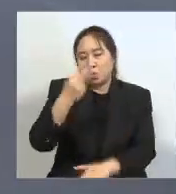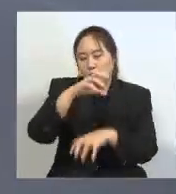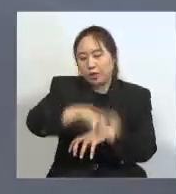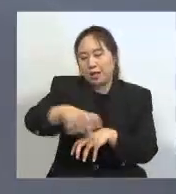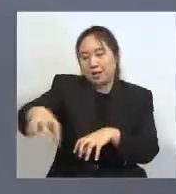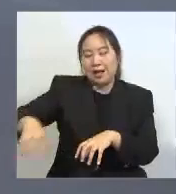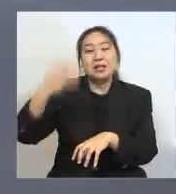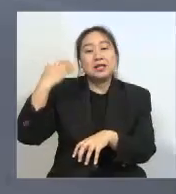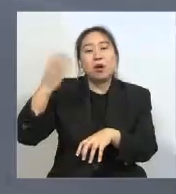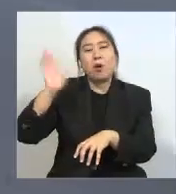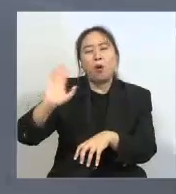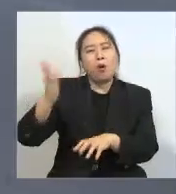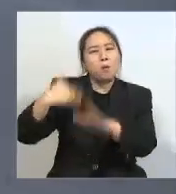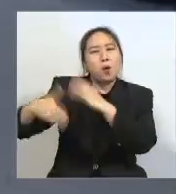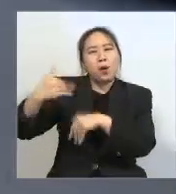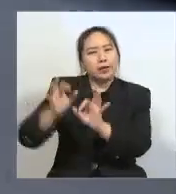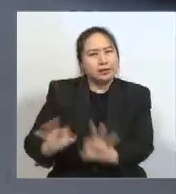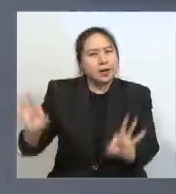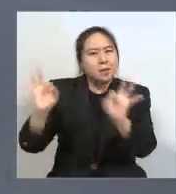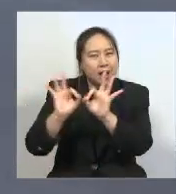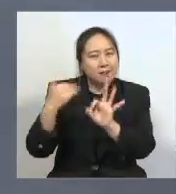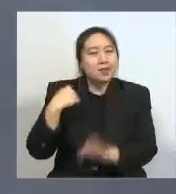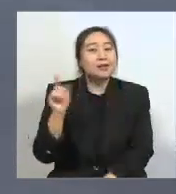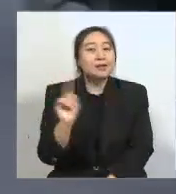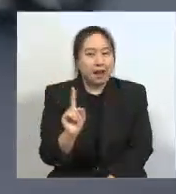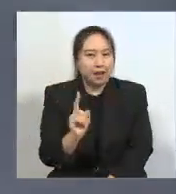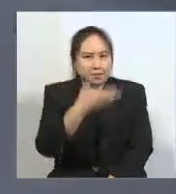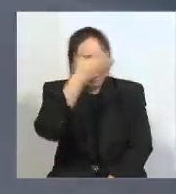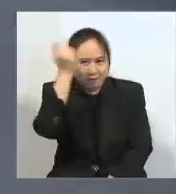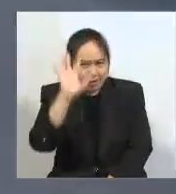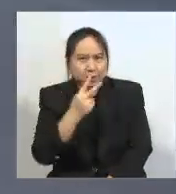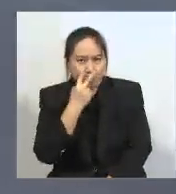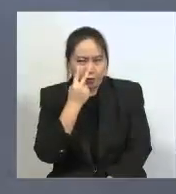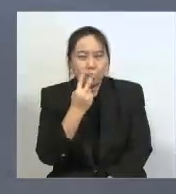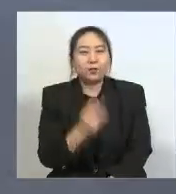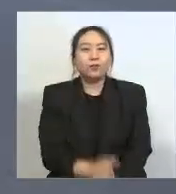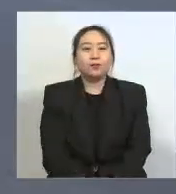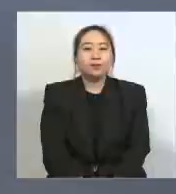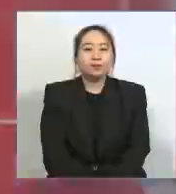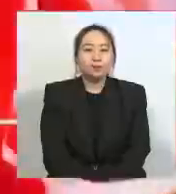ทางประวัติศาสตร์ของย่านเยาวราชจะมีที่ไหนกันบ้างอย่าลืมติดตามชมกันนะคะ